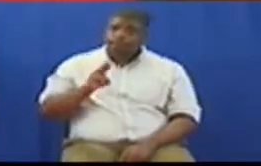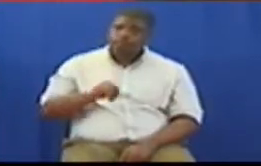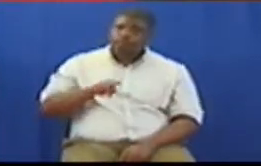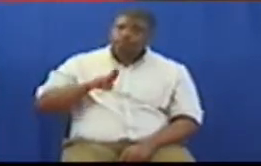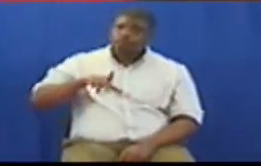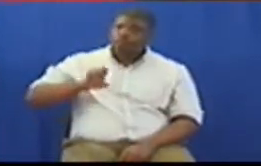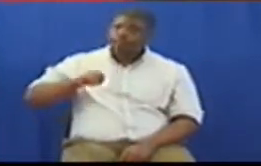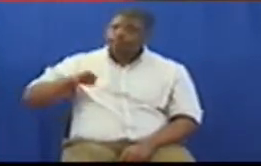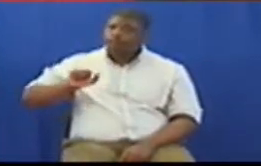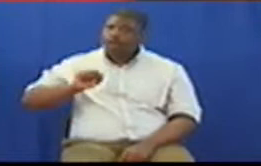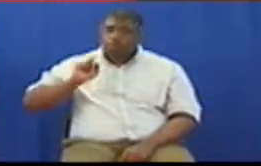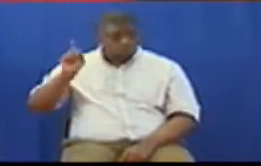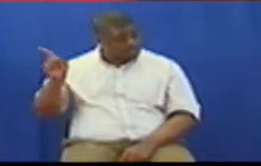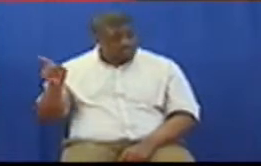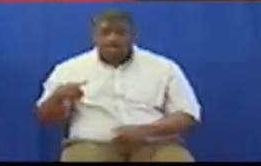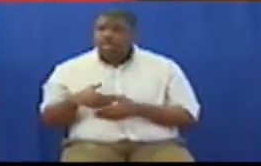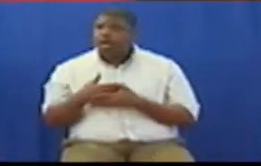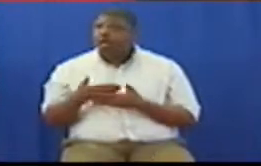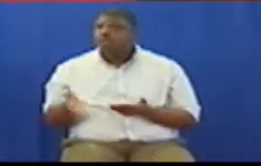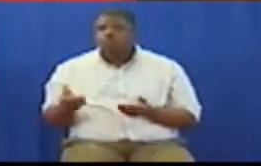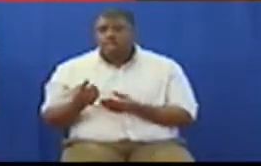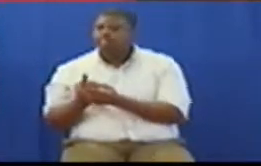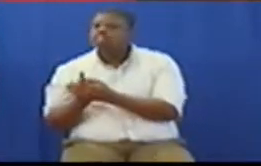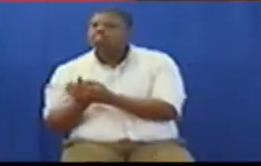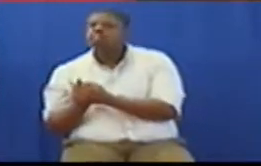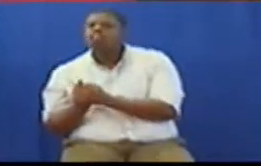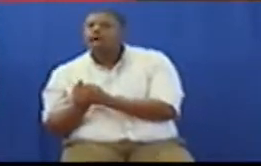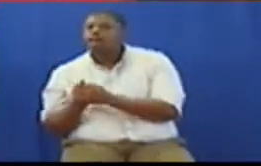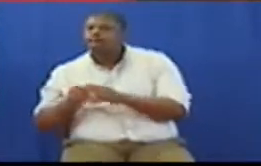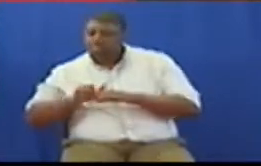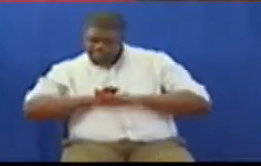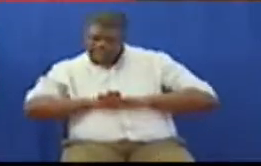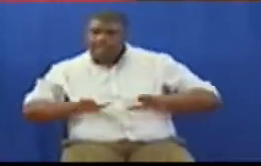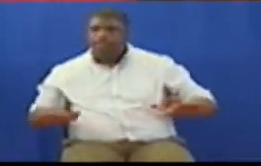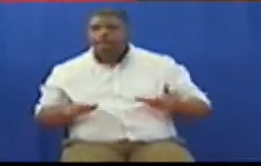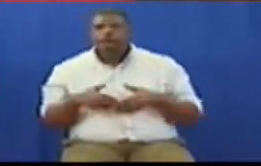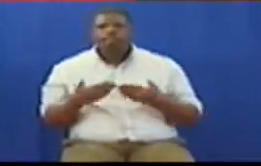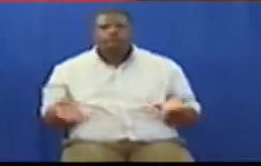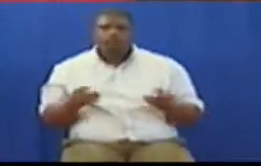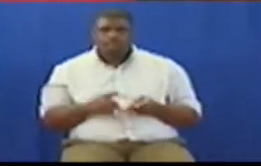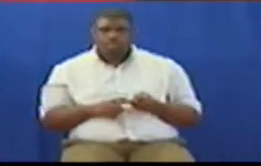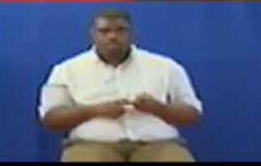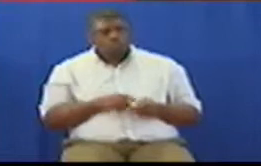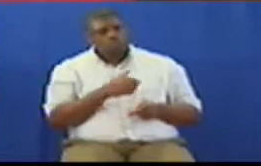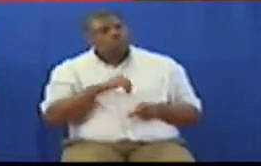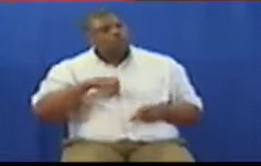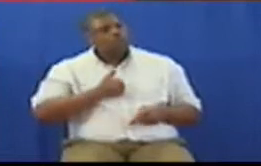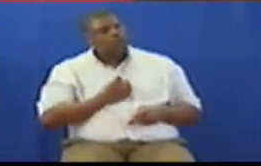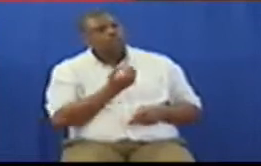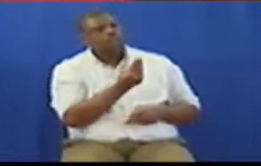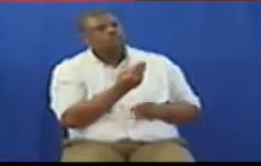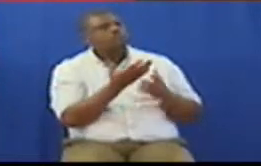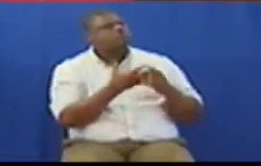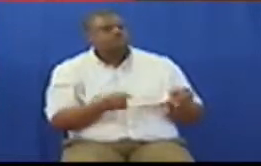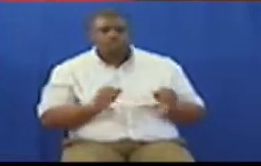Mleba kule hospitali ya Ulaya hatuna damu salama. Kwa hiyo kuna wanawake watatu mwezi walipoteza maisha wanajifungua